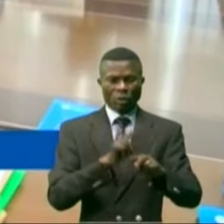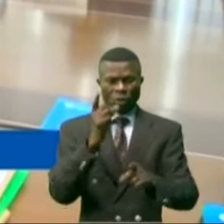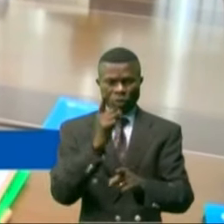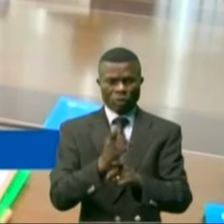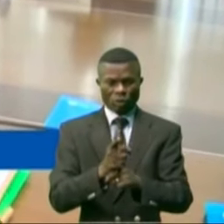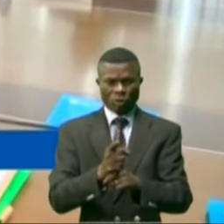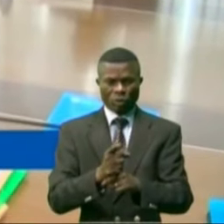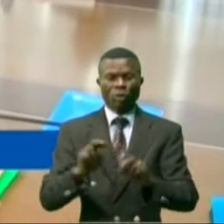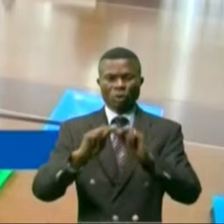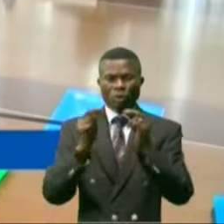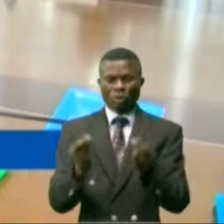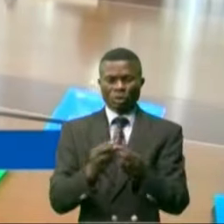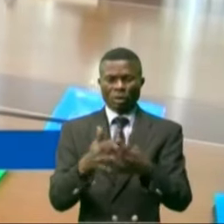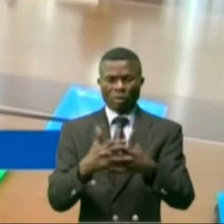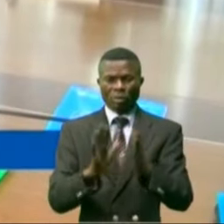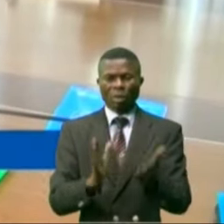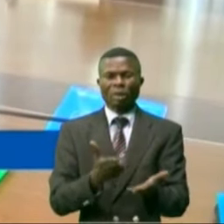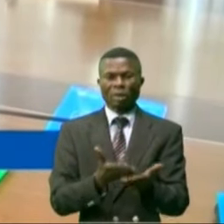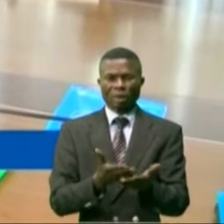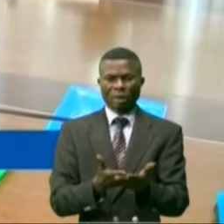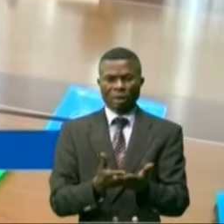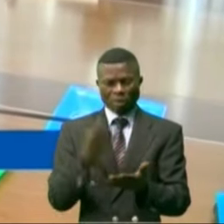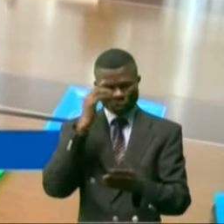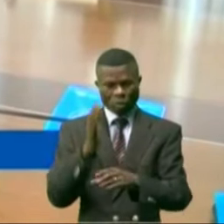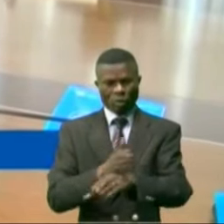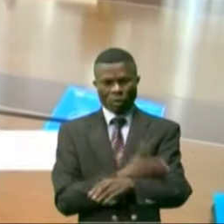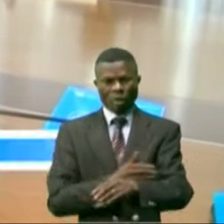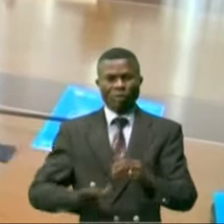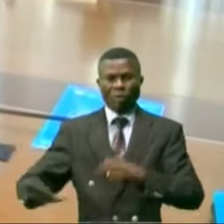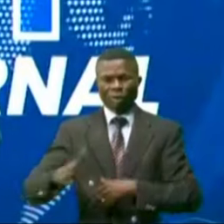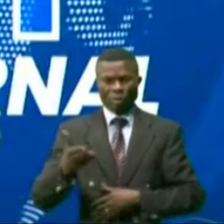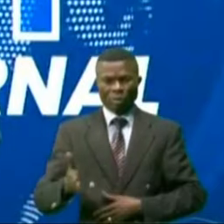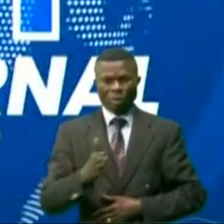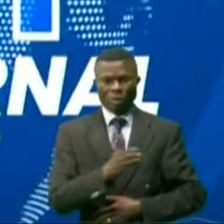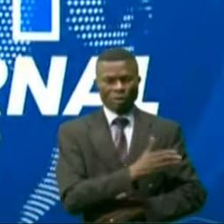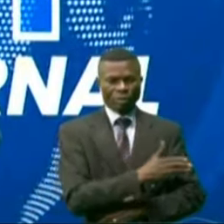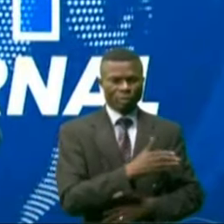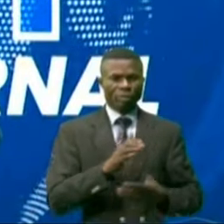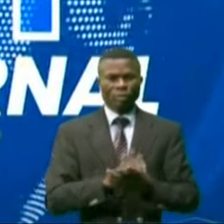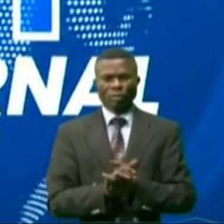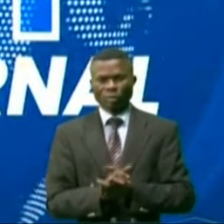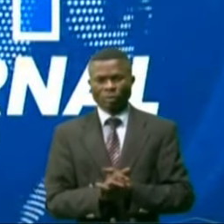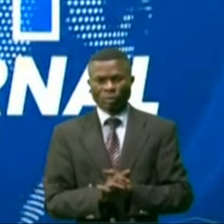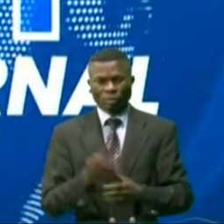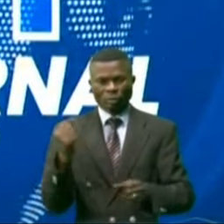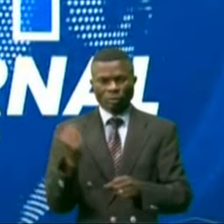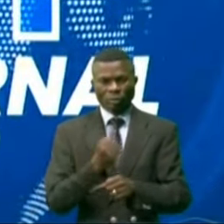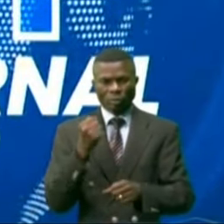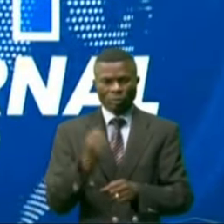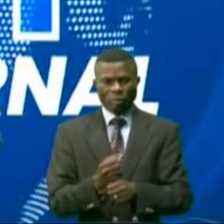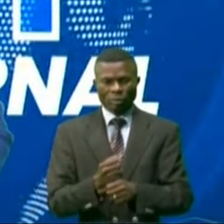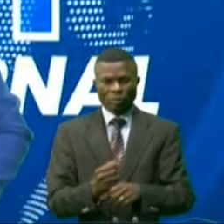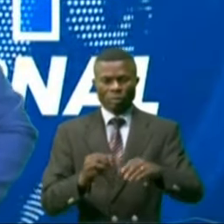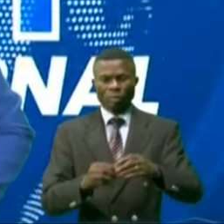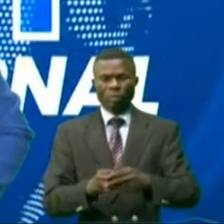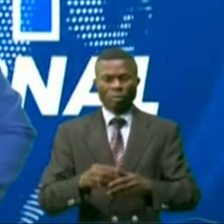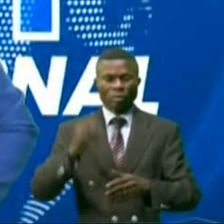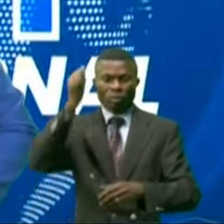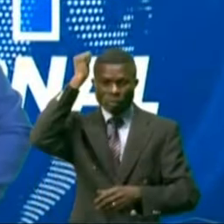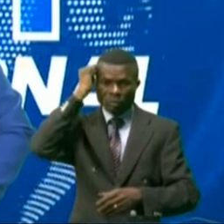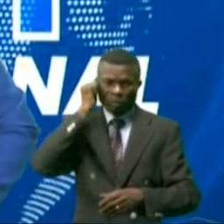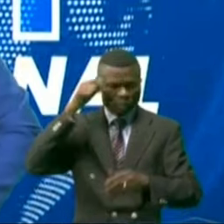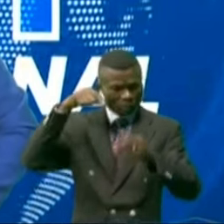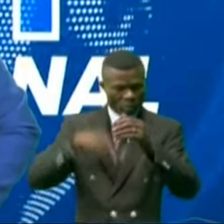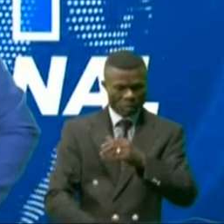efficace des projets découlant de ce partenariat stratégique. Les travaux du port en eau profonde de